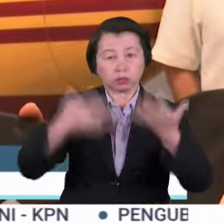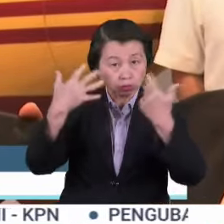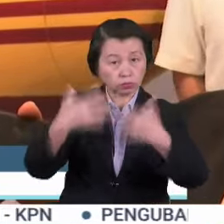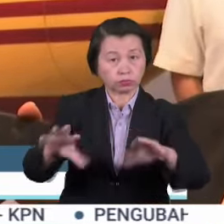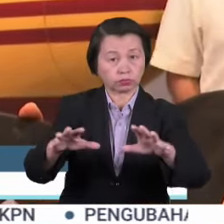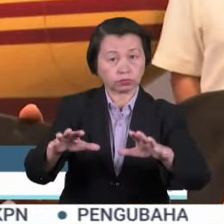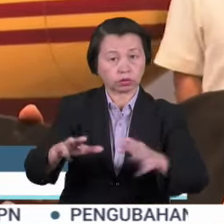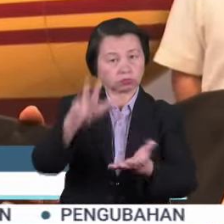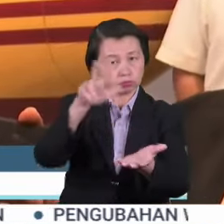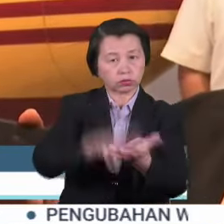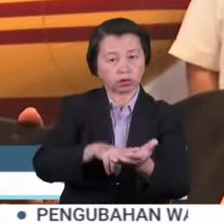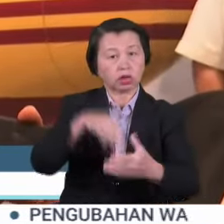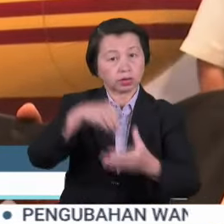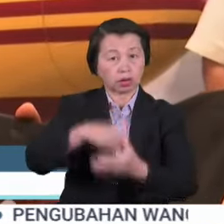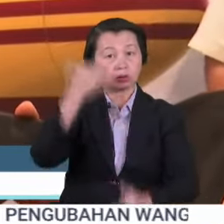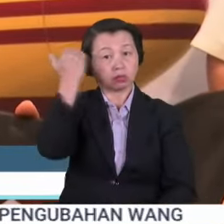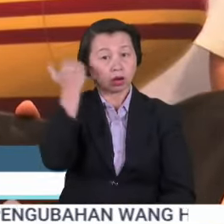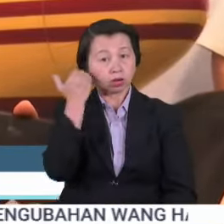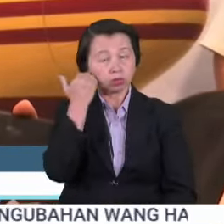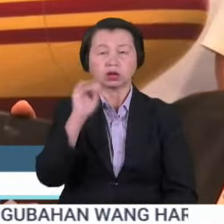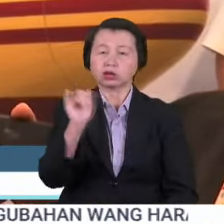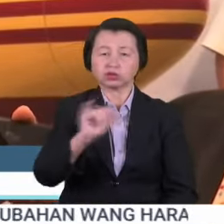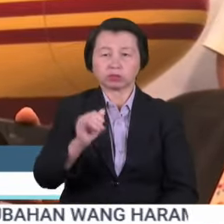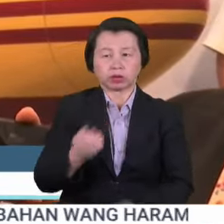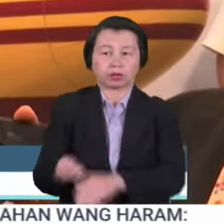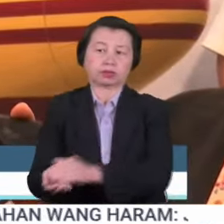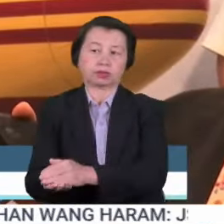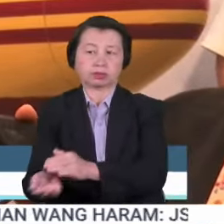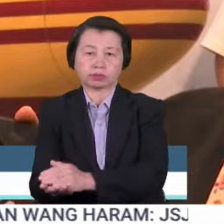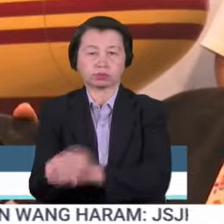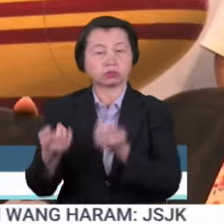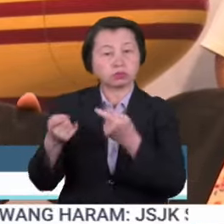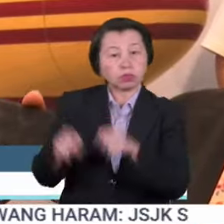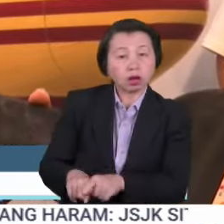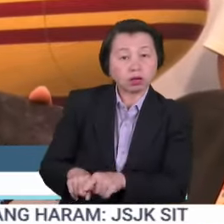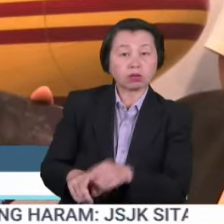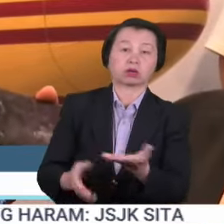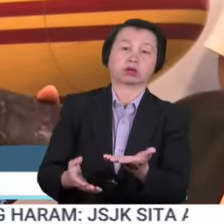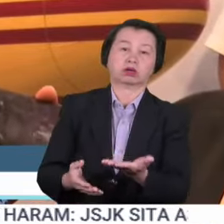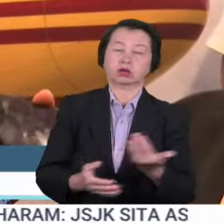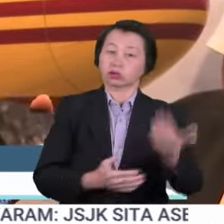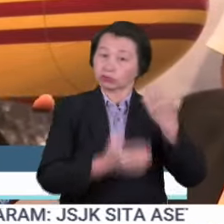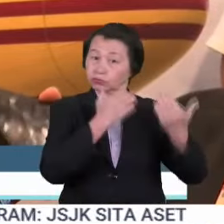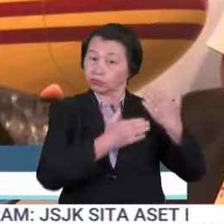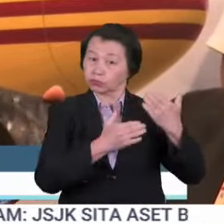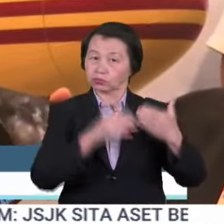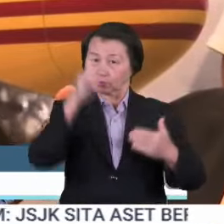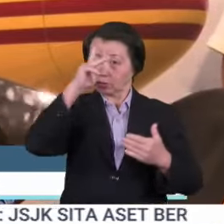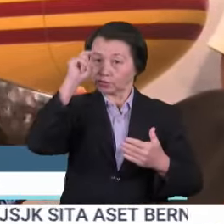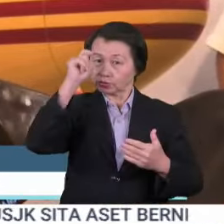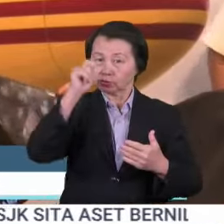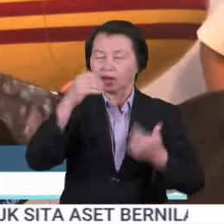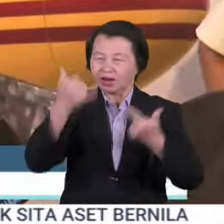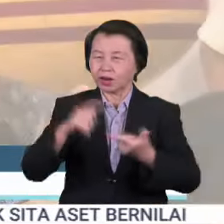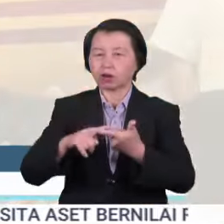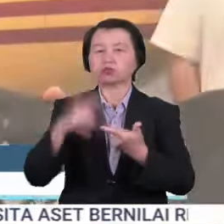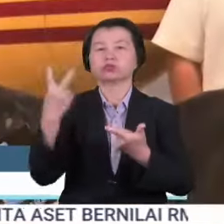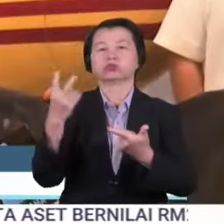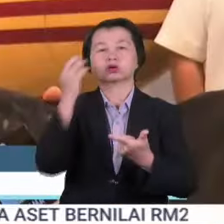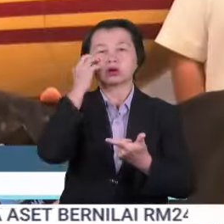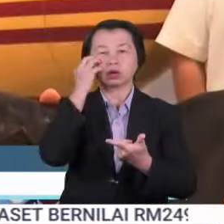telah disahkan dalam mahkamah sebagai sogokan yang berlaku tempoh hari kita lihat di Kuala Terengganu dan kali ini di